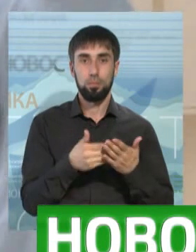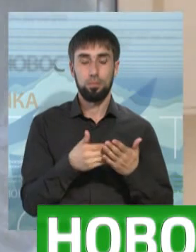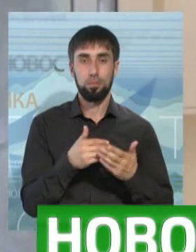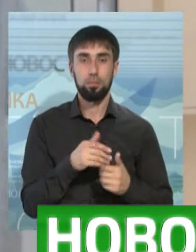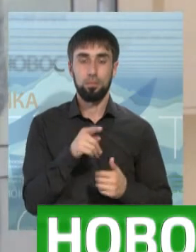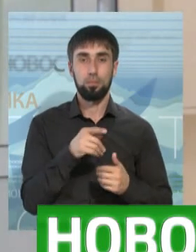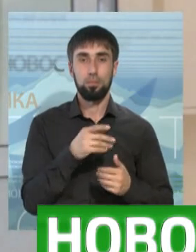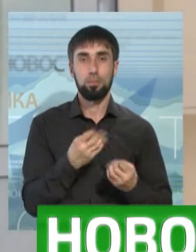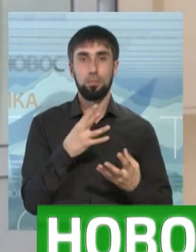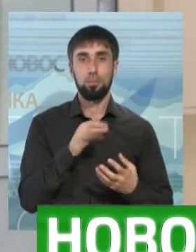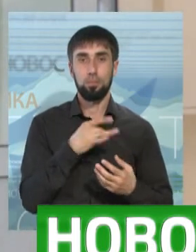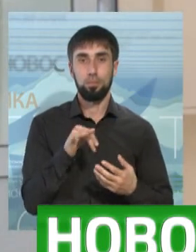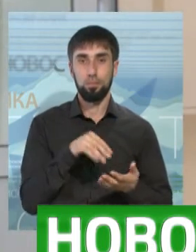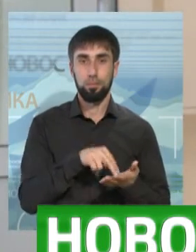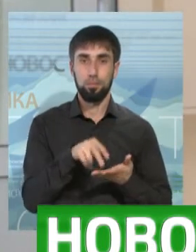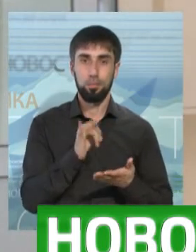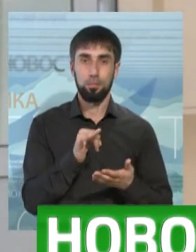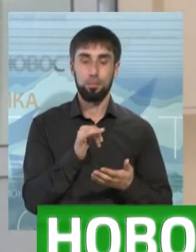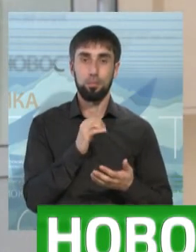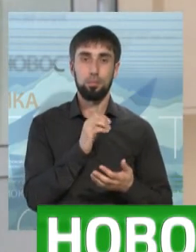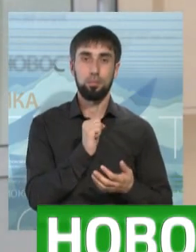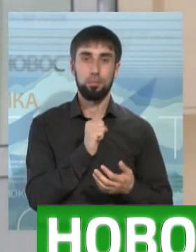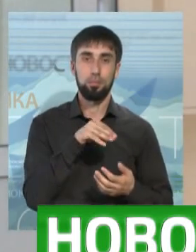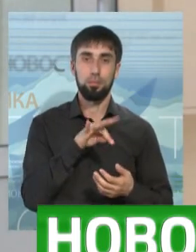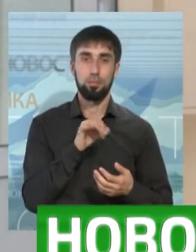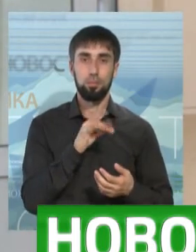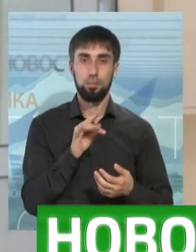несколько музеев, в парке аттракционов,